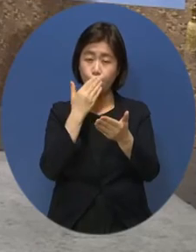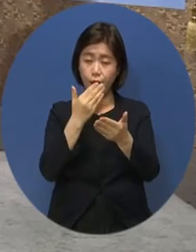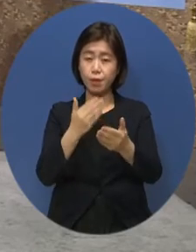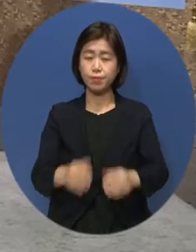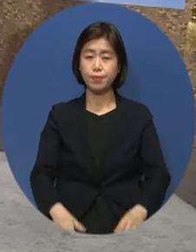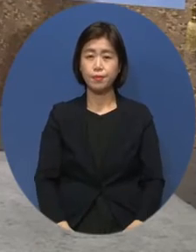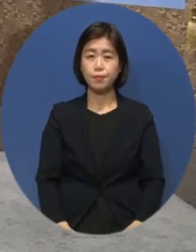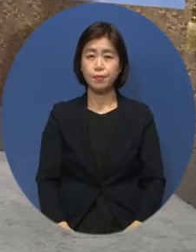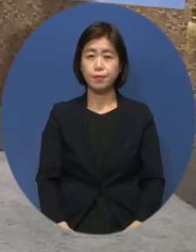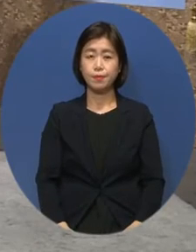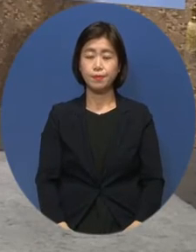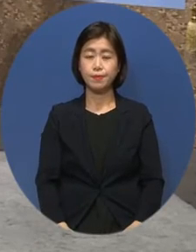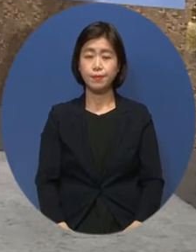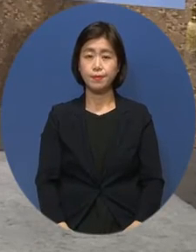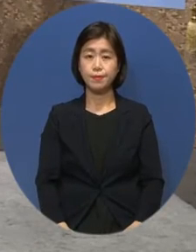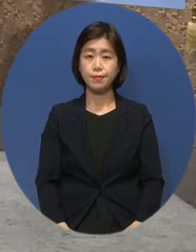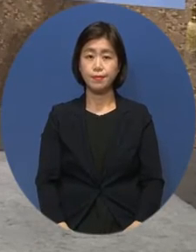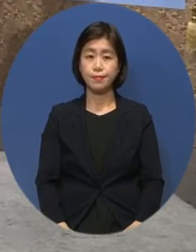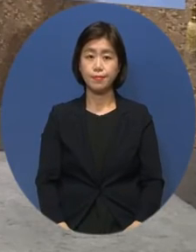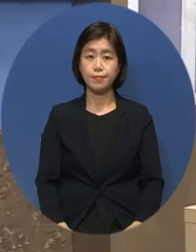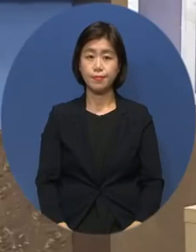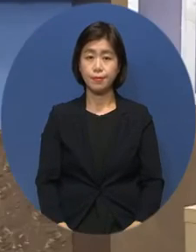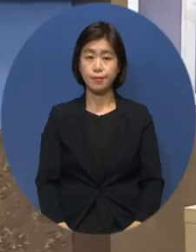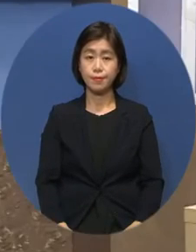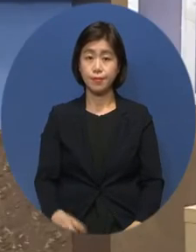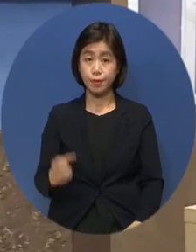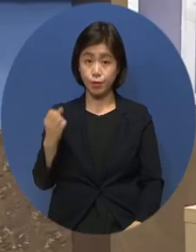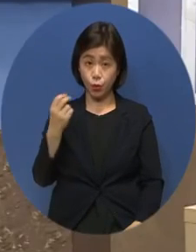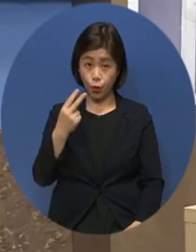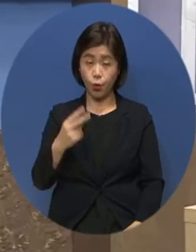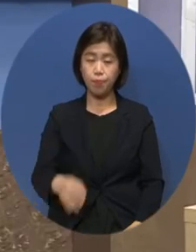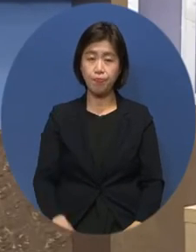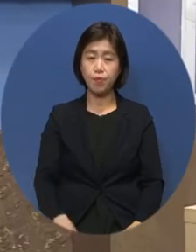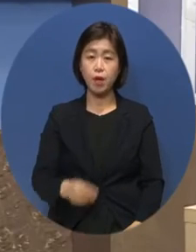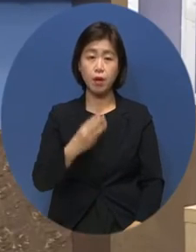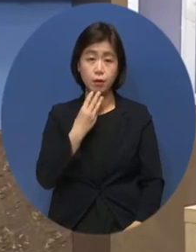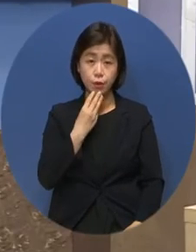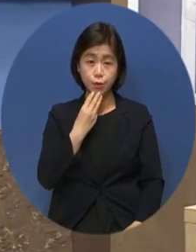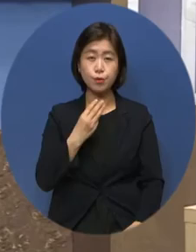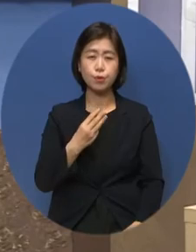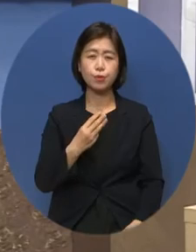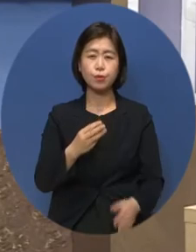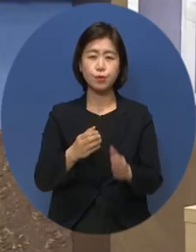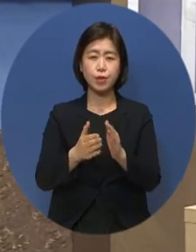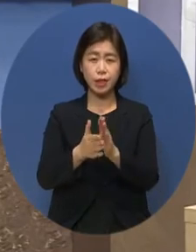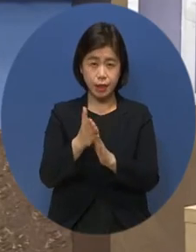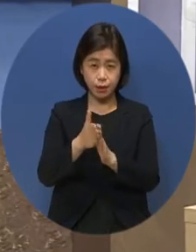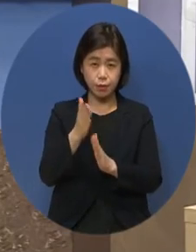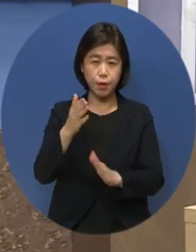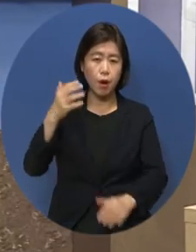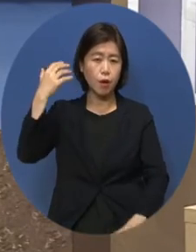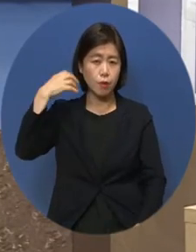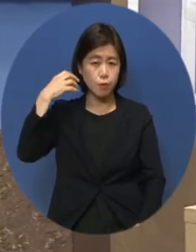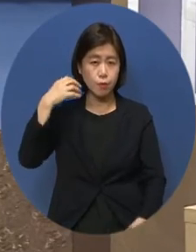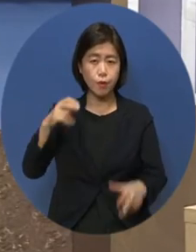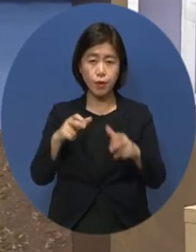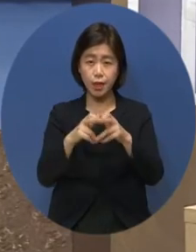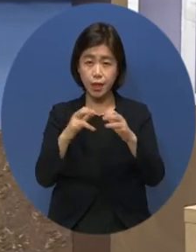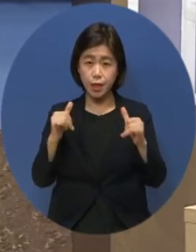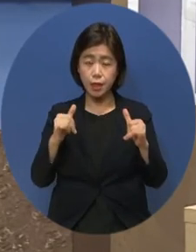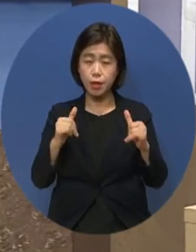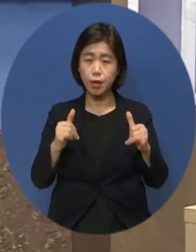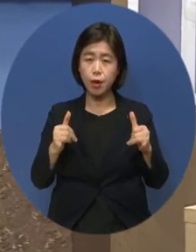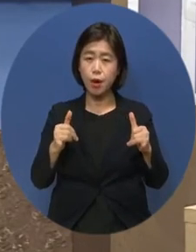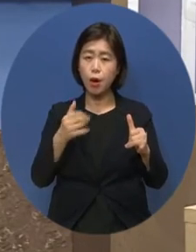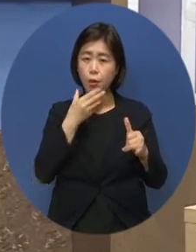수 있는거군요 예 그리고 또 0 서울 시립 영등포 장애인복지관 이라고 하면 영등포 구민 대만